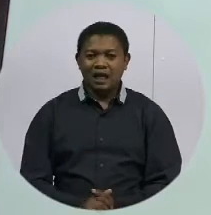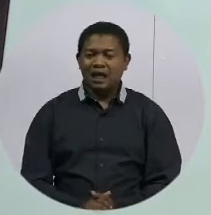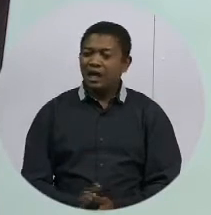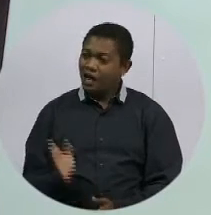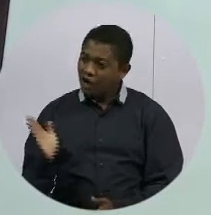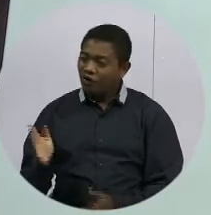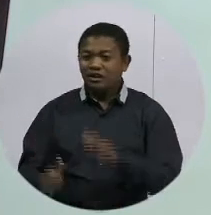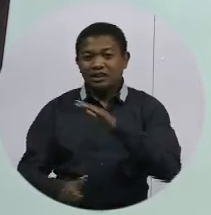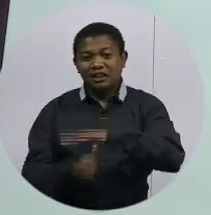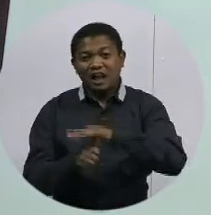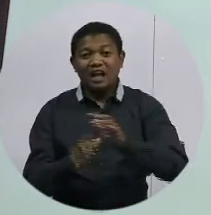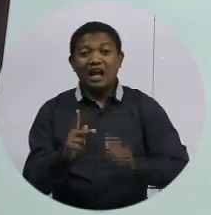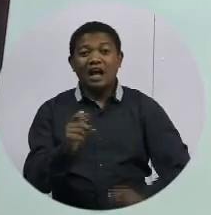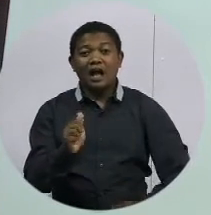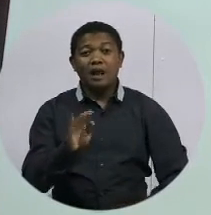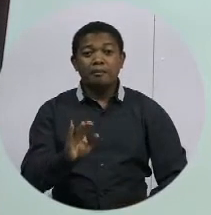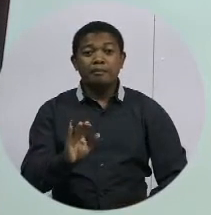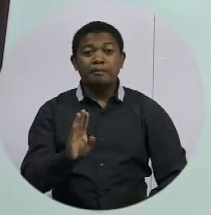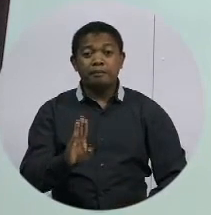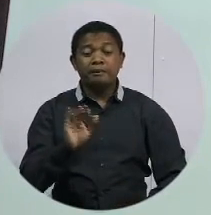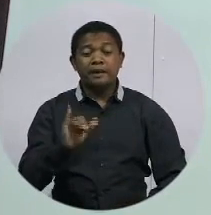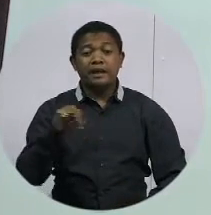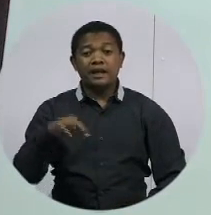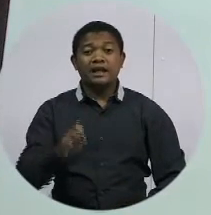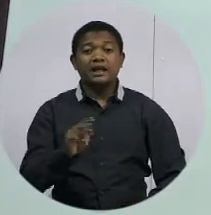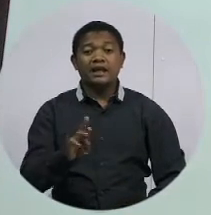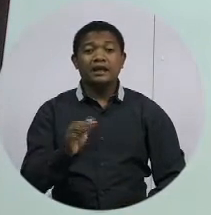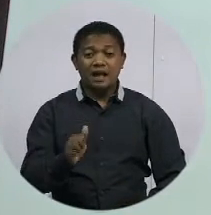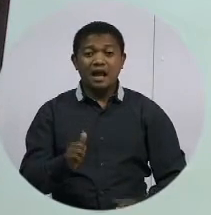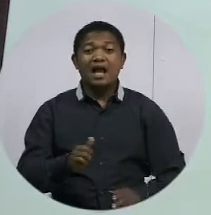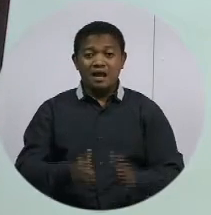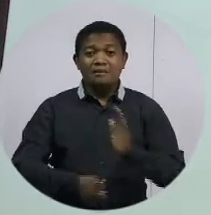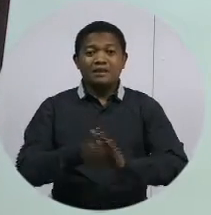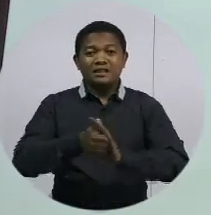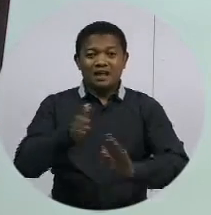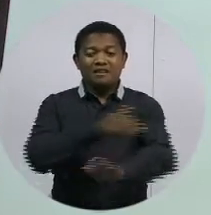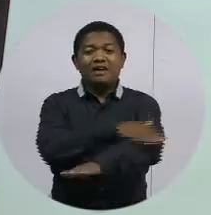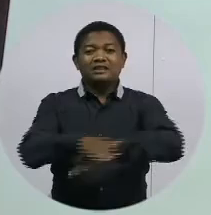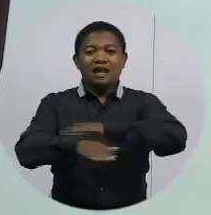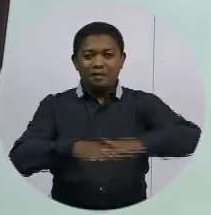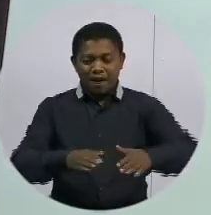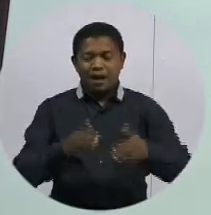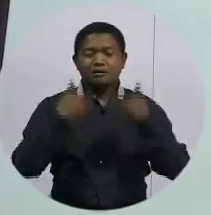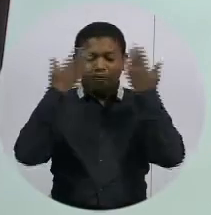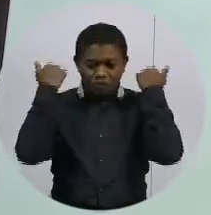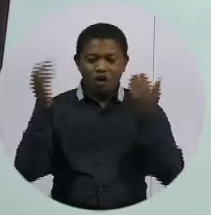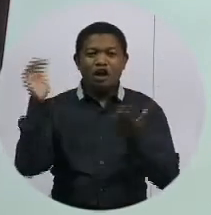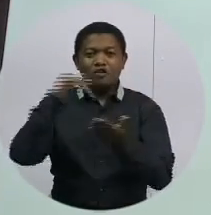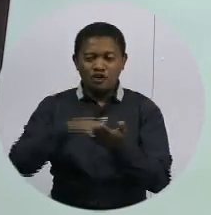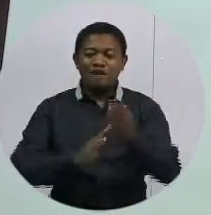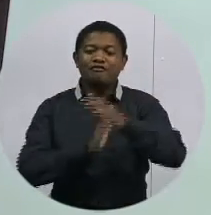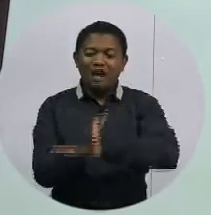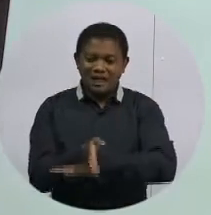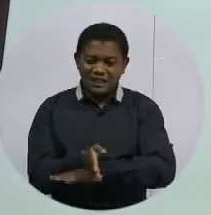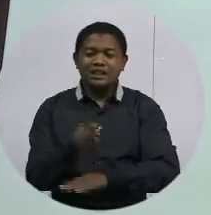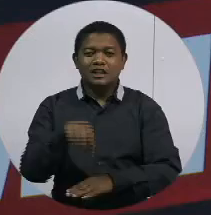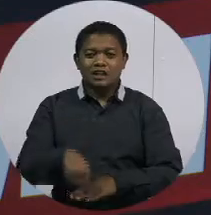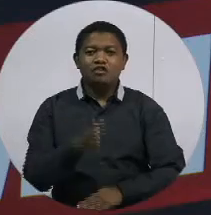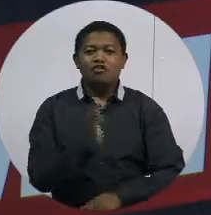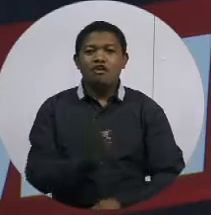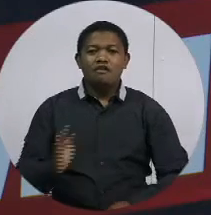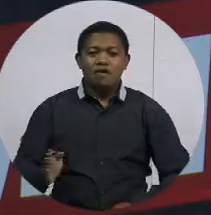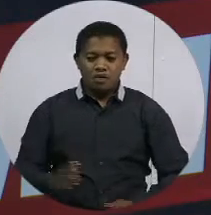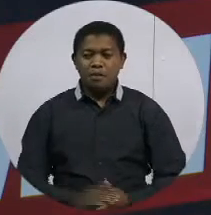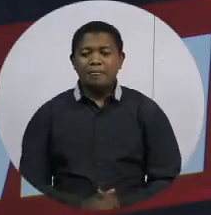tale kabinetra eo anivon'ny ministera ny fahasalamam-bahoaka ny vahiny teto amin'ny fampahalalam-baovao izao kosa indray dia